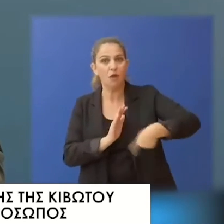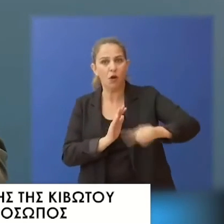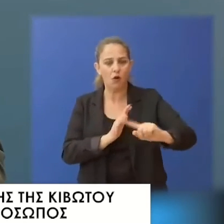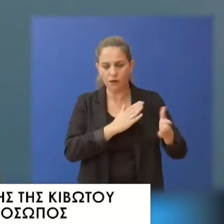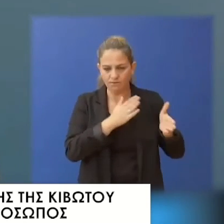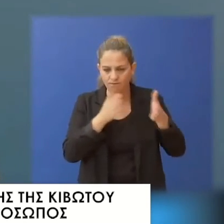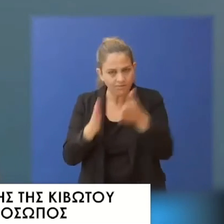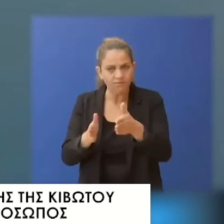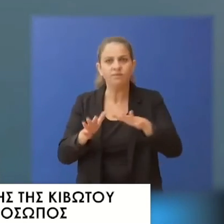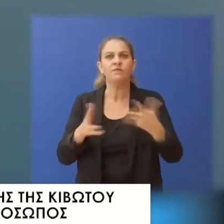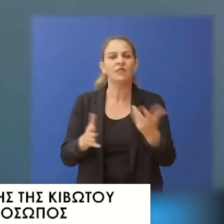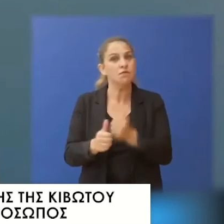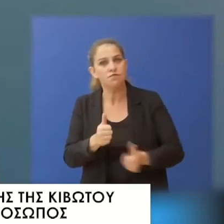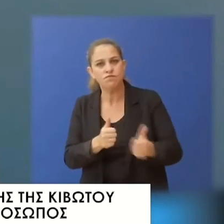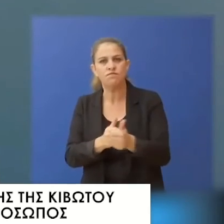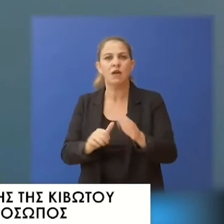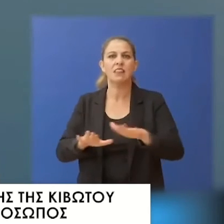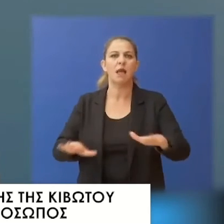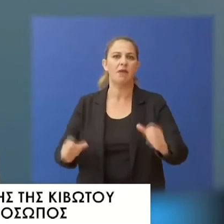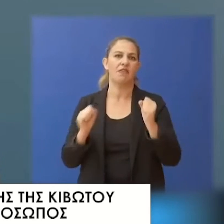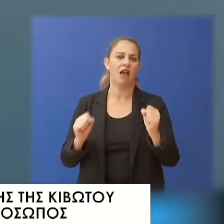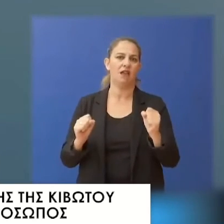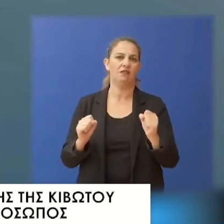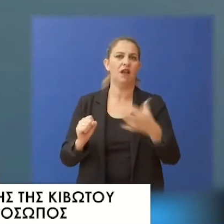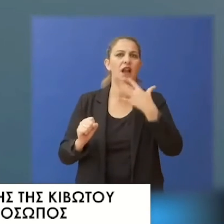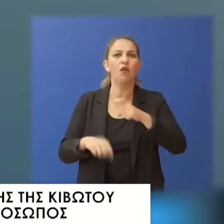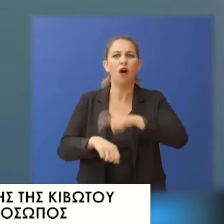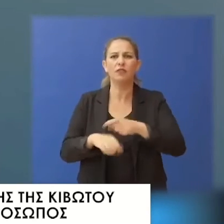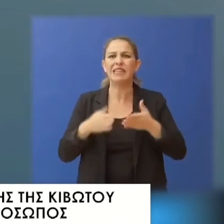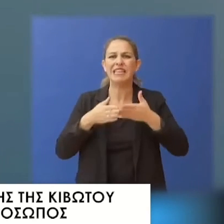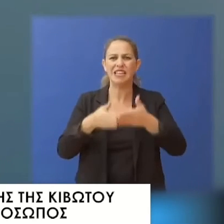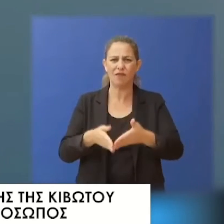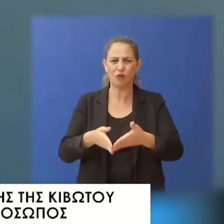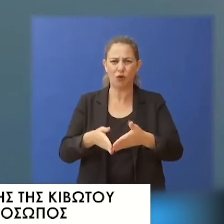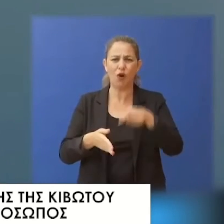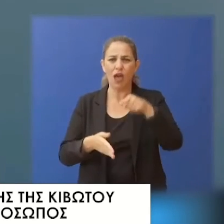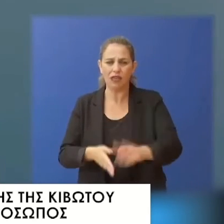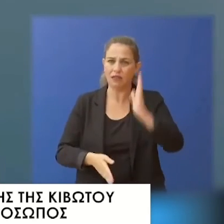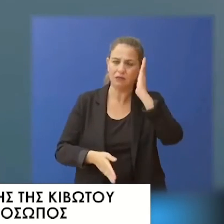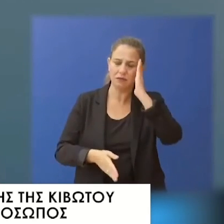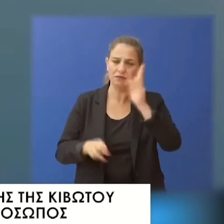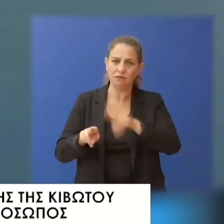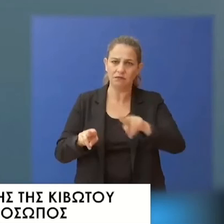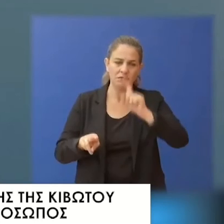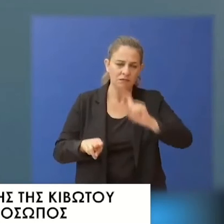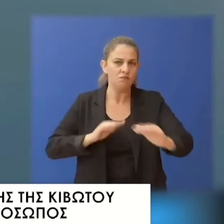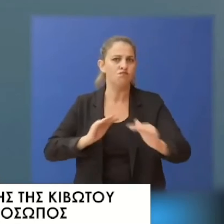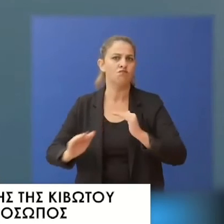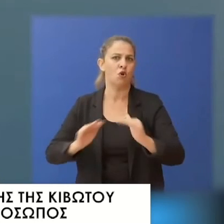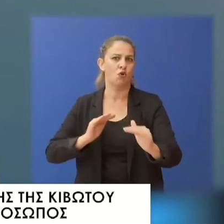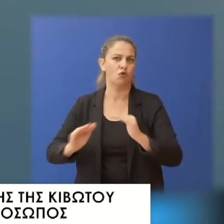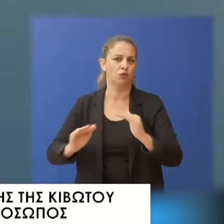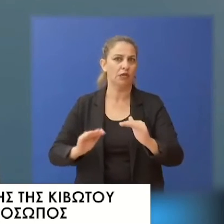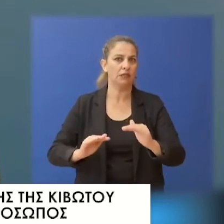στραμμένη στην ασφάλεια των παιδιών που διαμένουν στη δομή, που διαμένουν στην Κιβωτό. Τα παιδιά πρέπει να έχουν τη μέγιστη